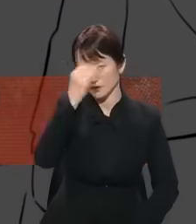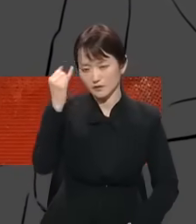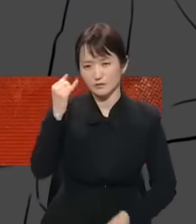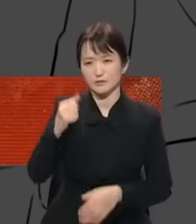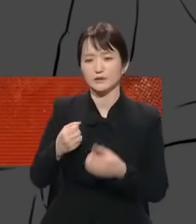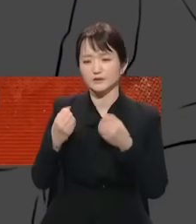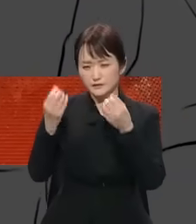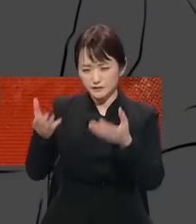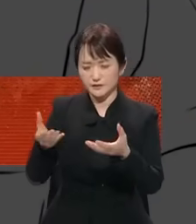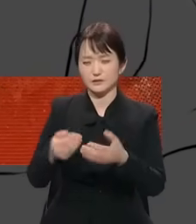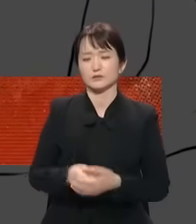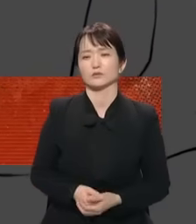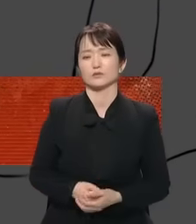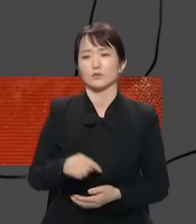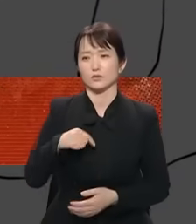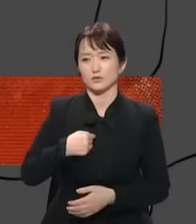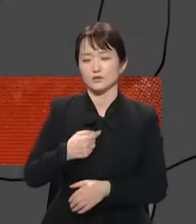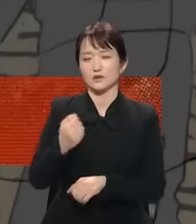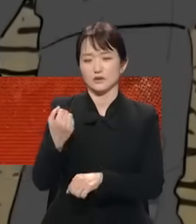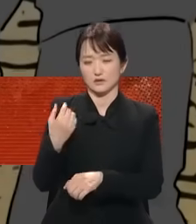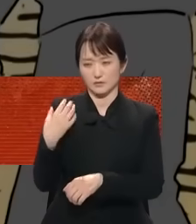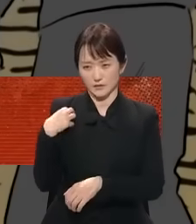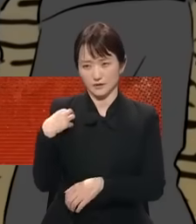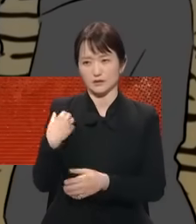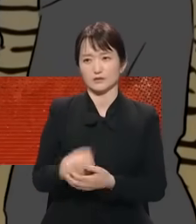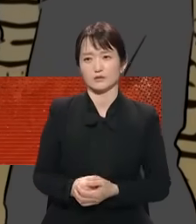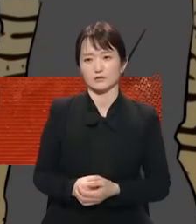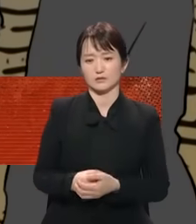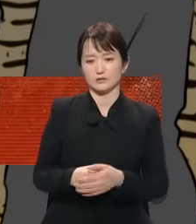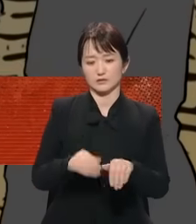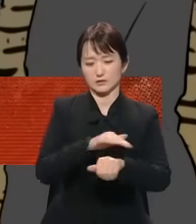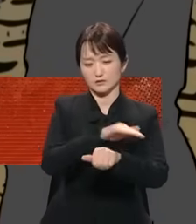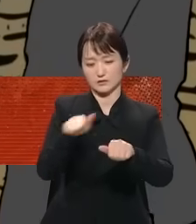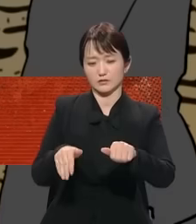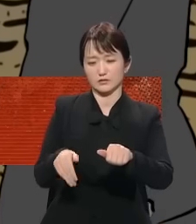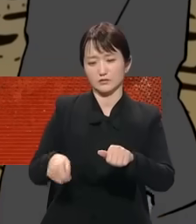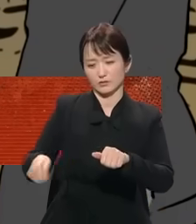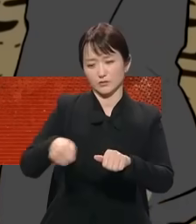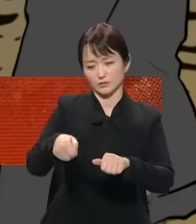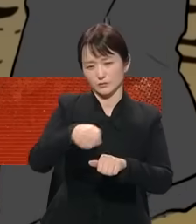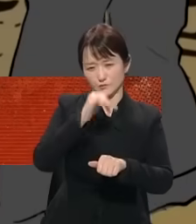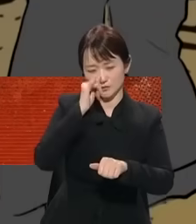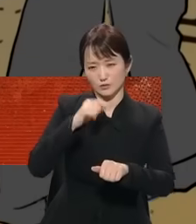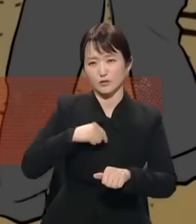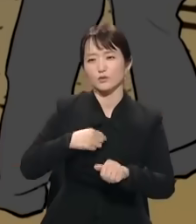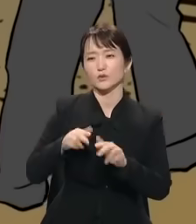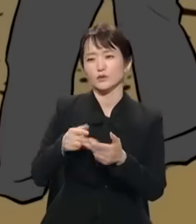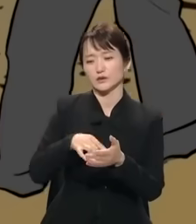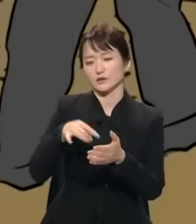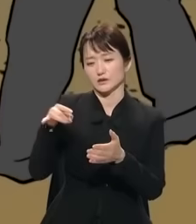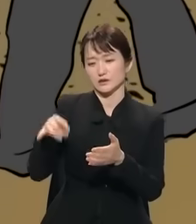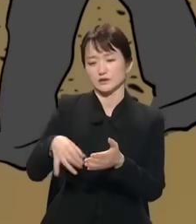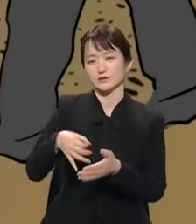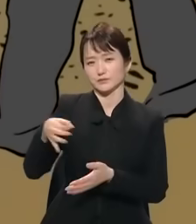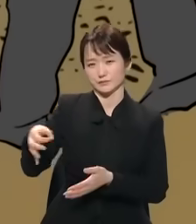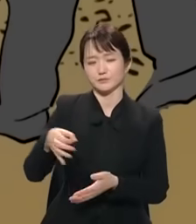제사까지 벌초도 혼자서 다 해냈다고 재산세 같은 것도 자기가 냈다고 합니다. 자